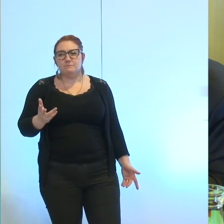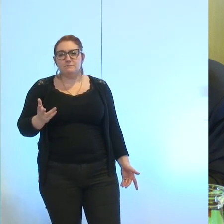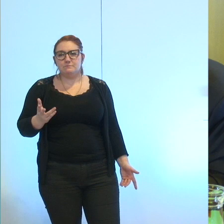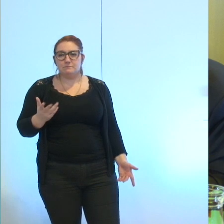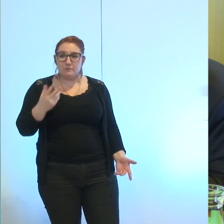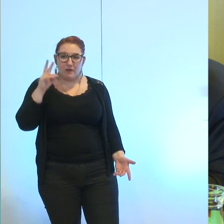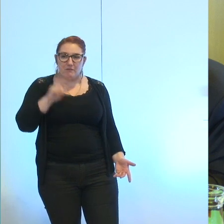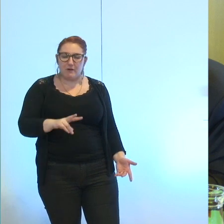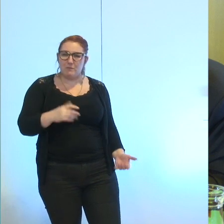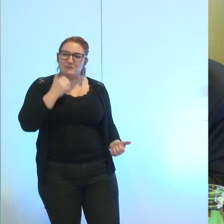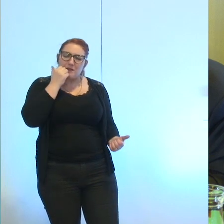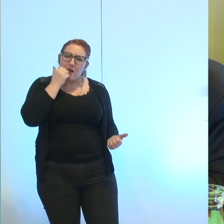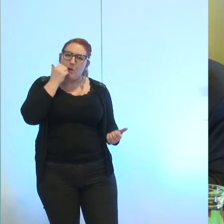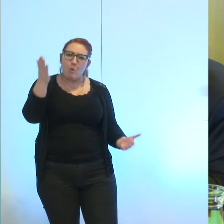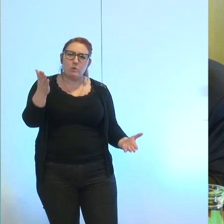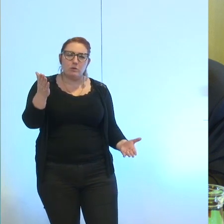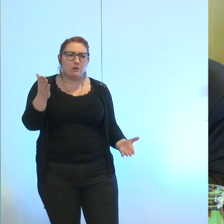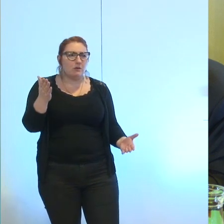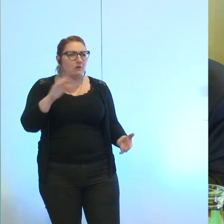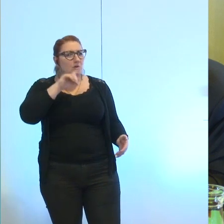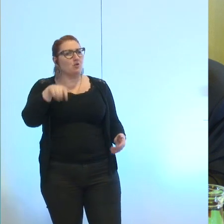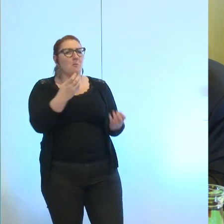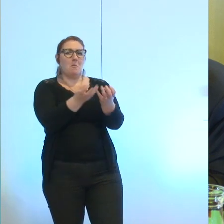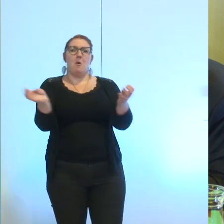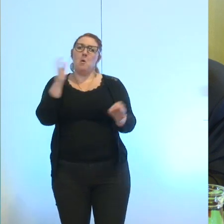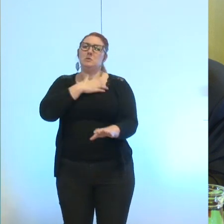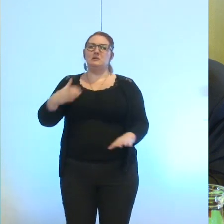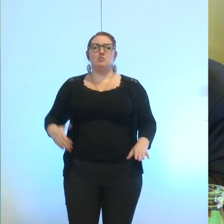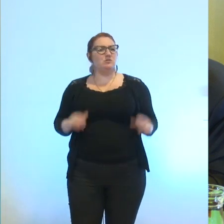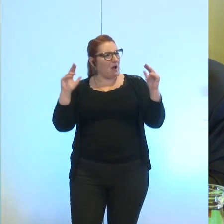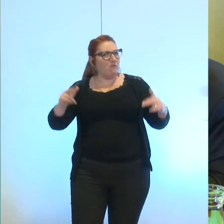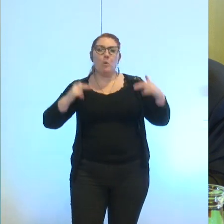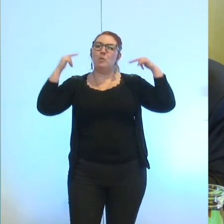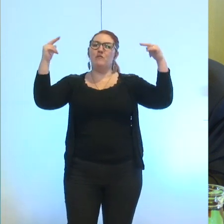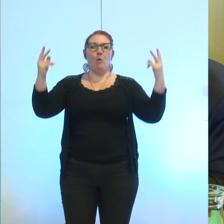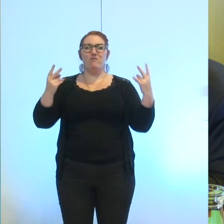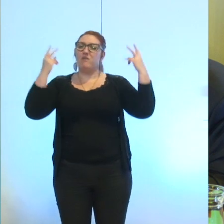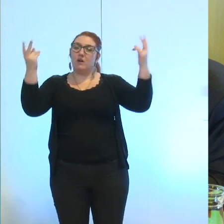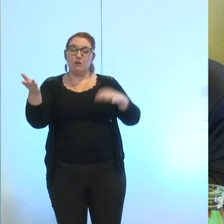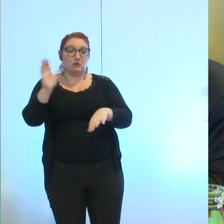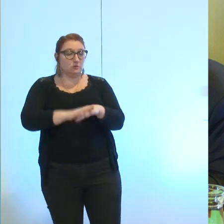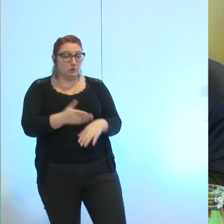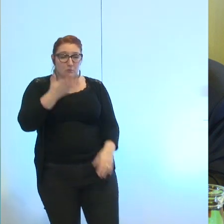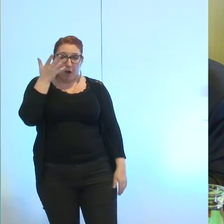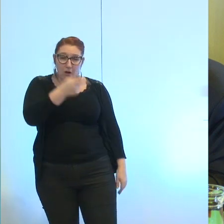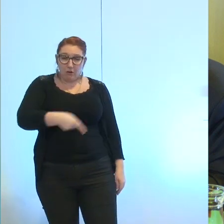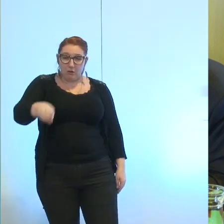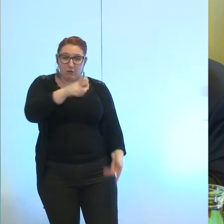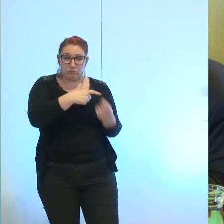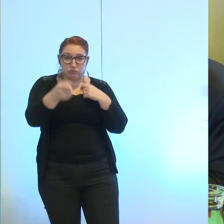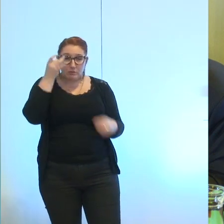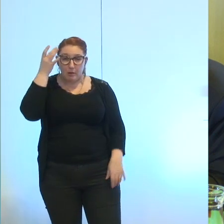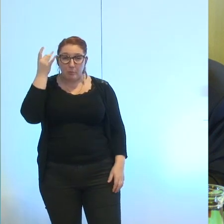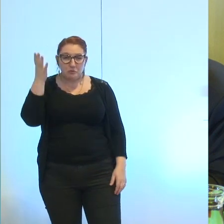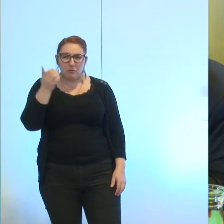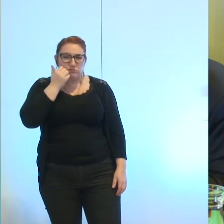qui est vraiment déshonorant pour le niveau qui devrait être celui d'un conseil municipal comme le nôtre que d'entendre des caricatures pareilles de faire croire